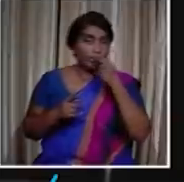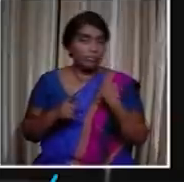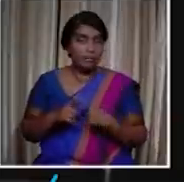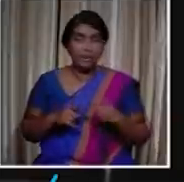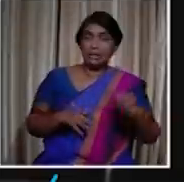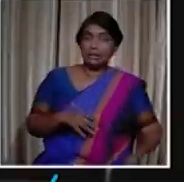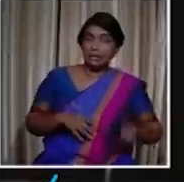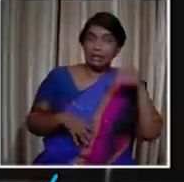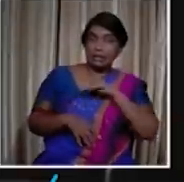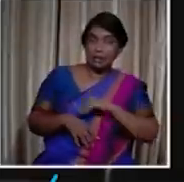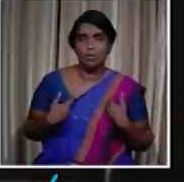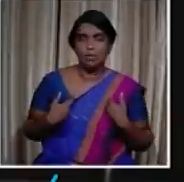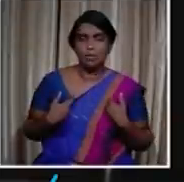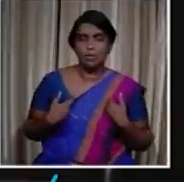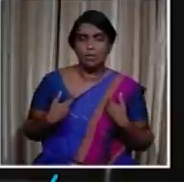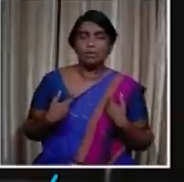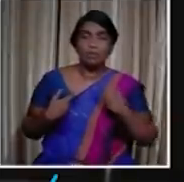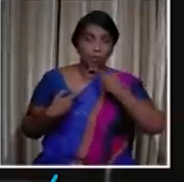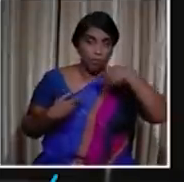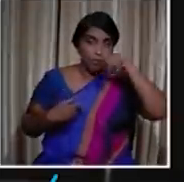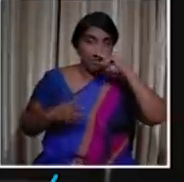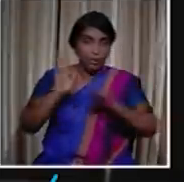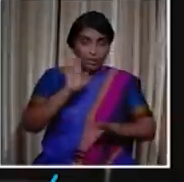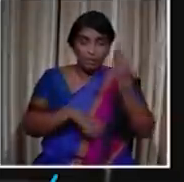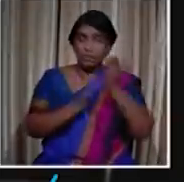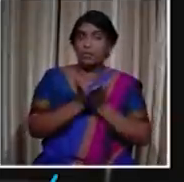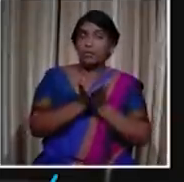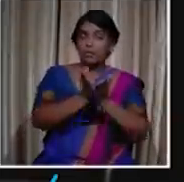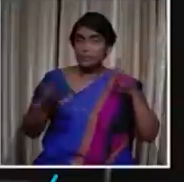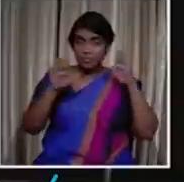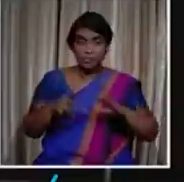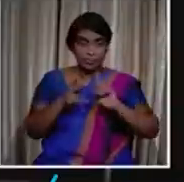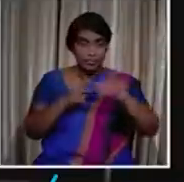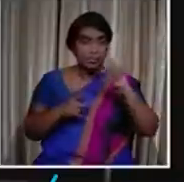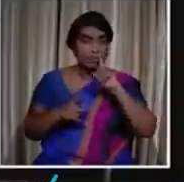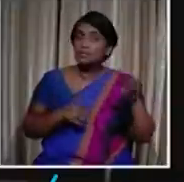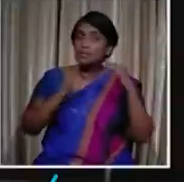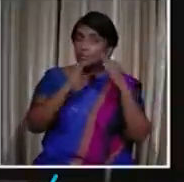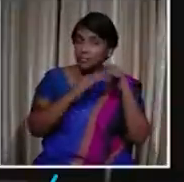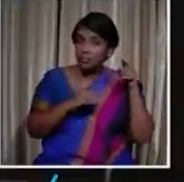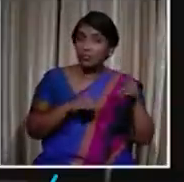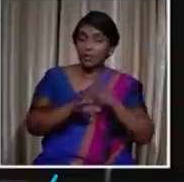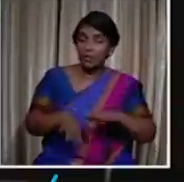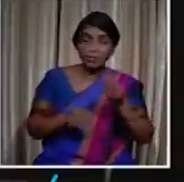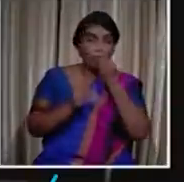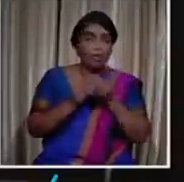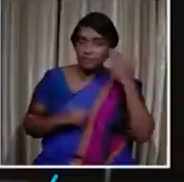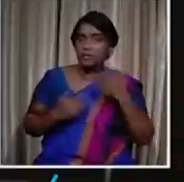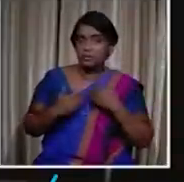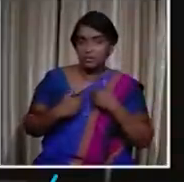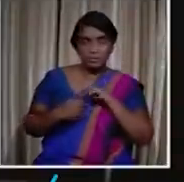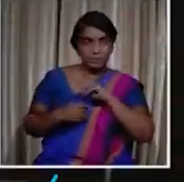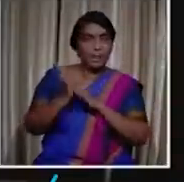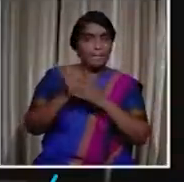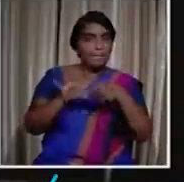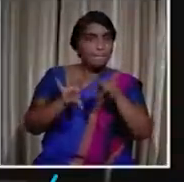රීවිල් රියදුරු මොනවද කරන්නේ? මූදට යන්න දීවරයින් වෙන මොනවද කරන්නේ? කවුද ඒ ගෙදර දූදරුවන්ට කන ටික ලබා දෙන්නේ? මැයි